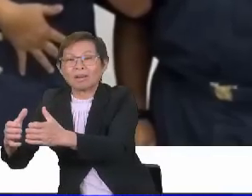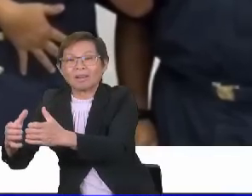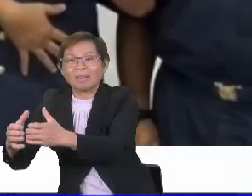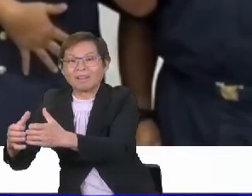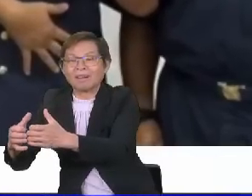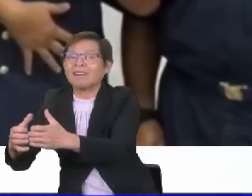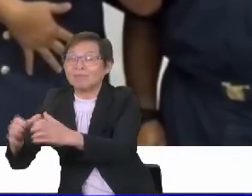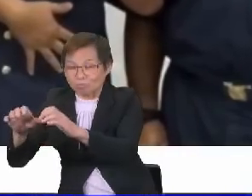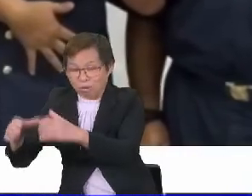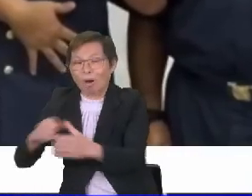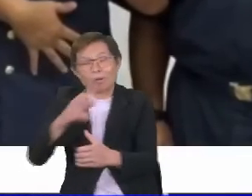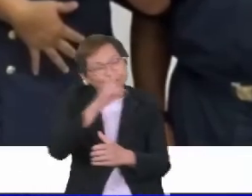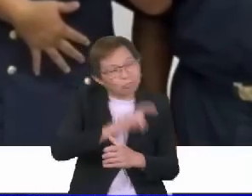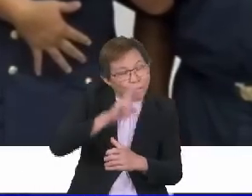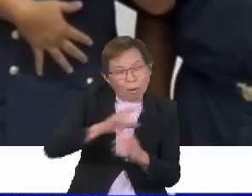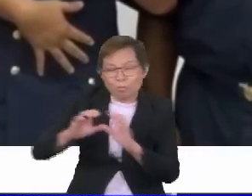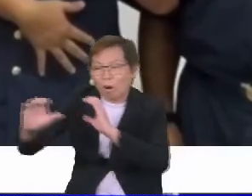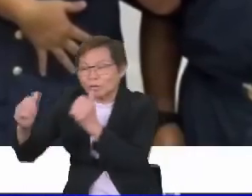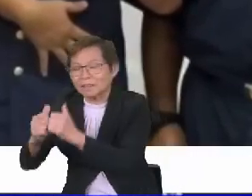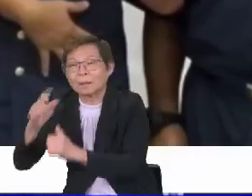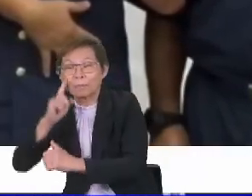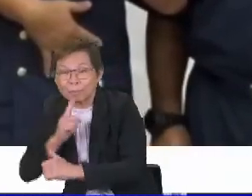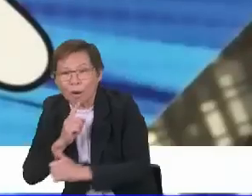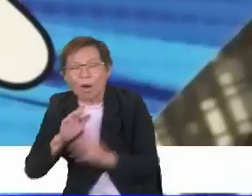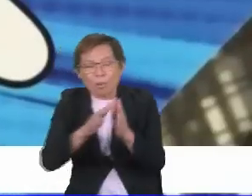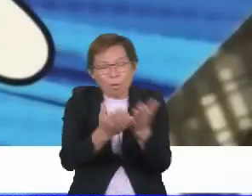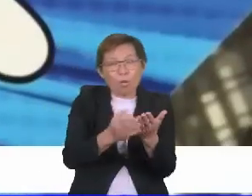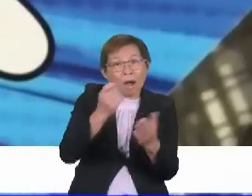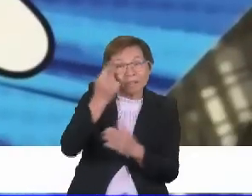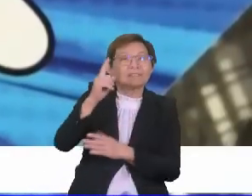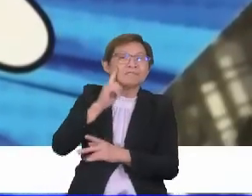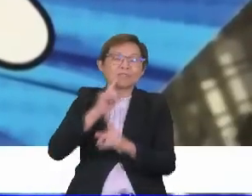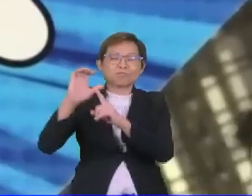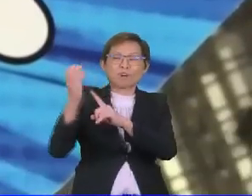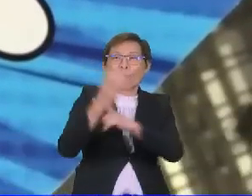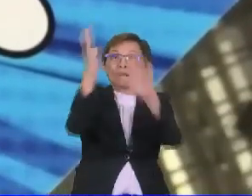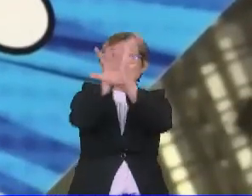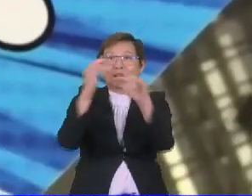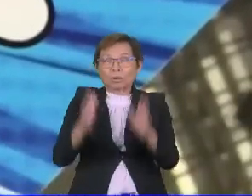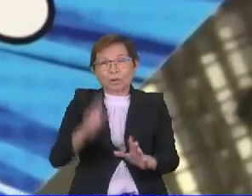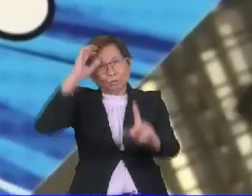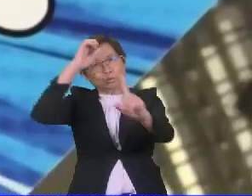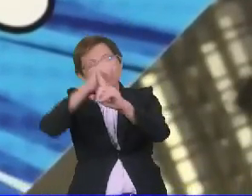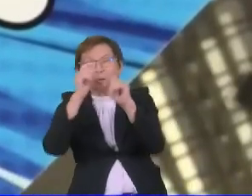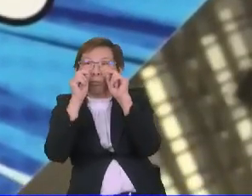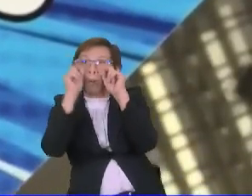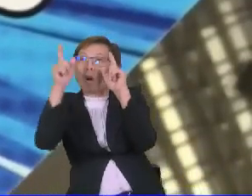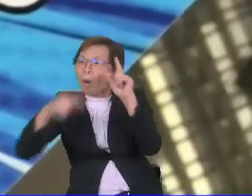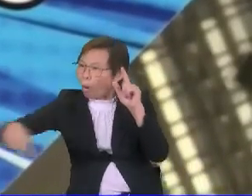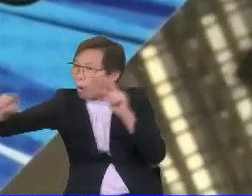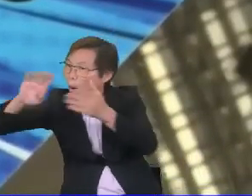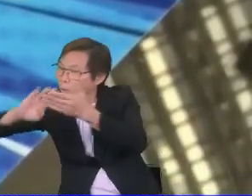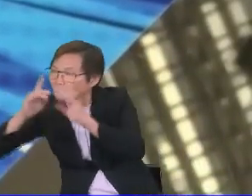masalah pendengaran dalam pria itu buku understanding Dev culture masyarakat